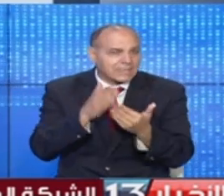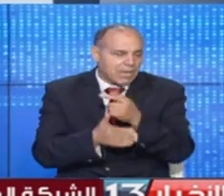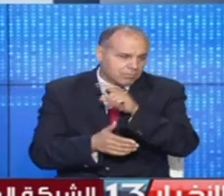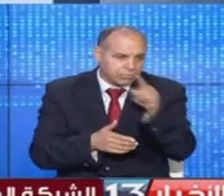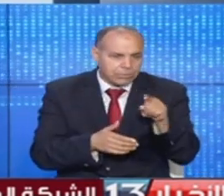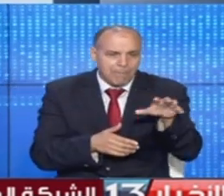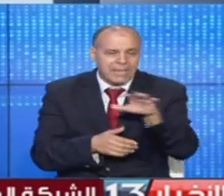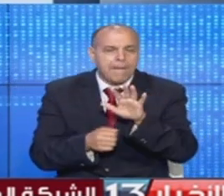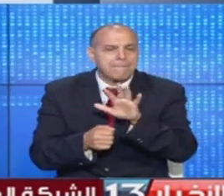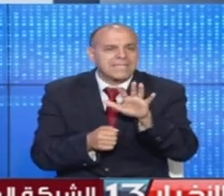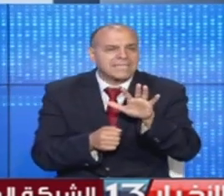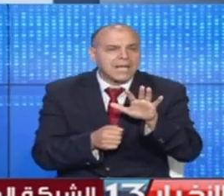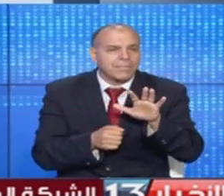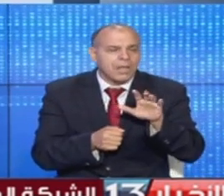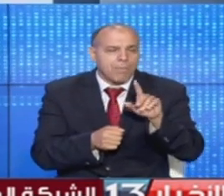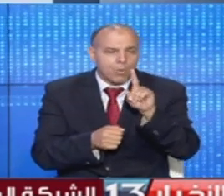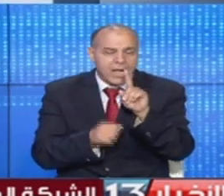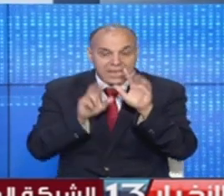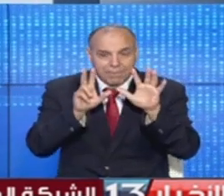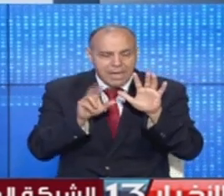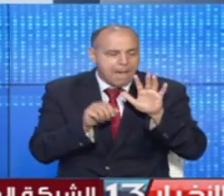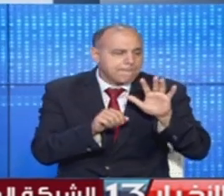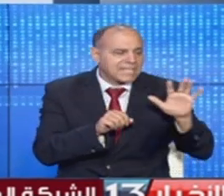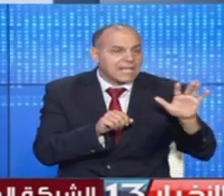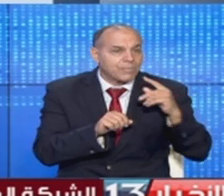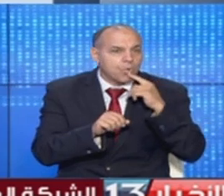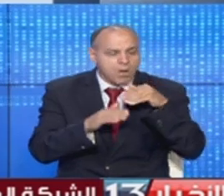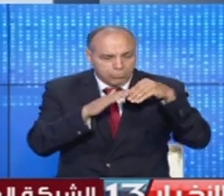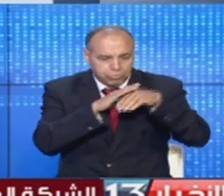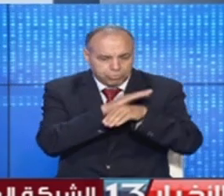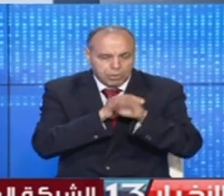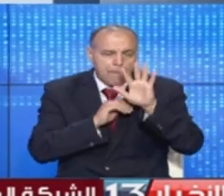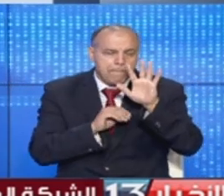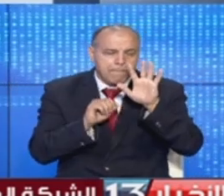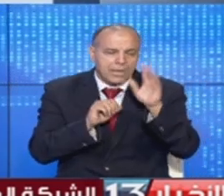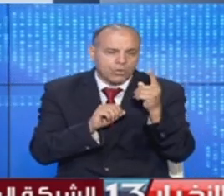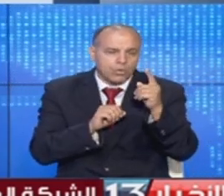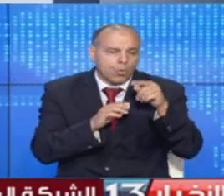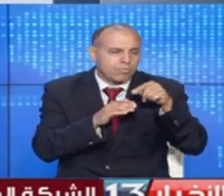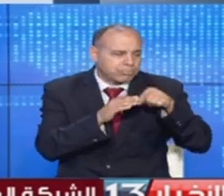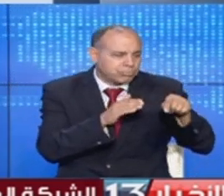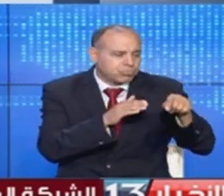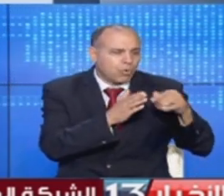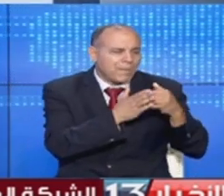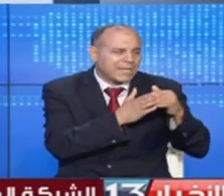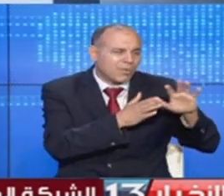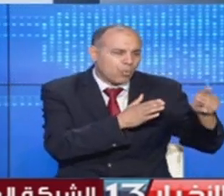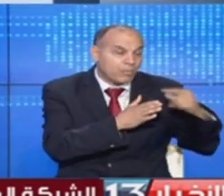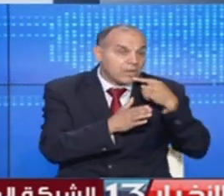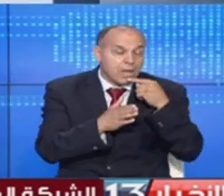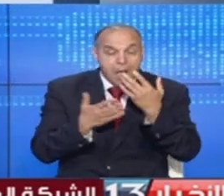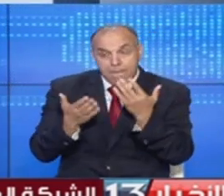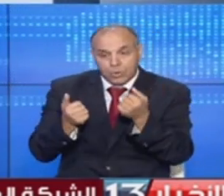بمناطق ال من اسهم الواحد الى ثمانيه والمنطقه السفلي لم نعرف مين ومين وحي المهرجان ومن